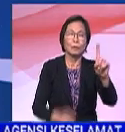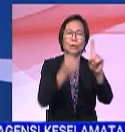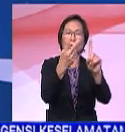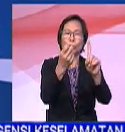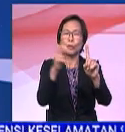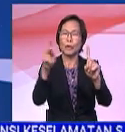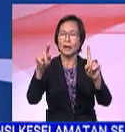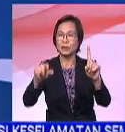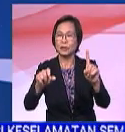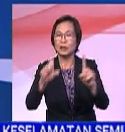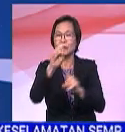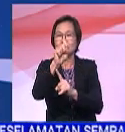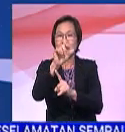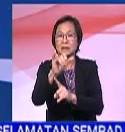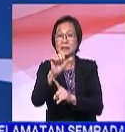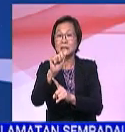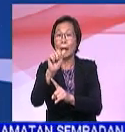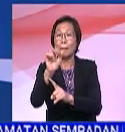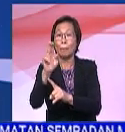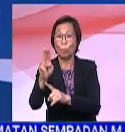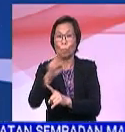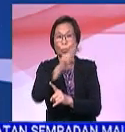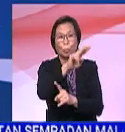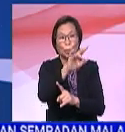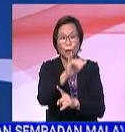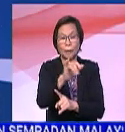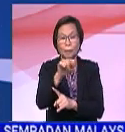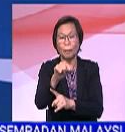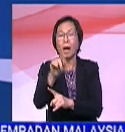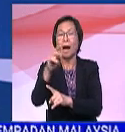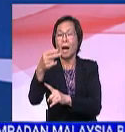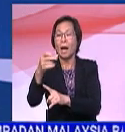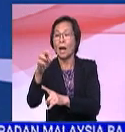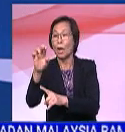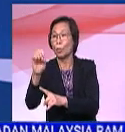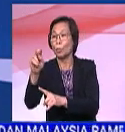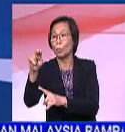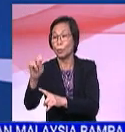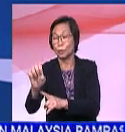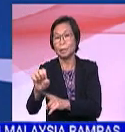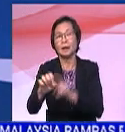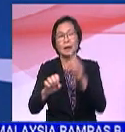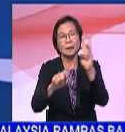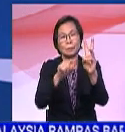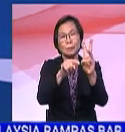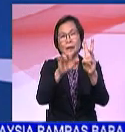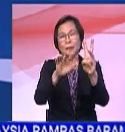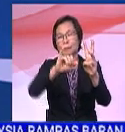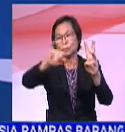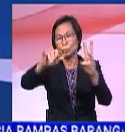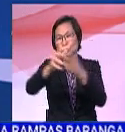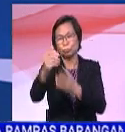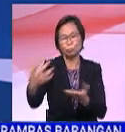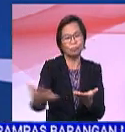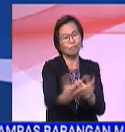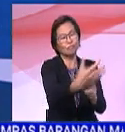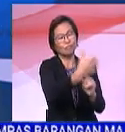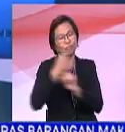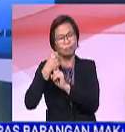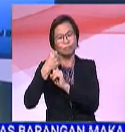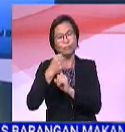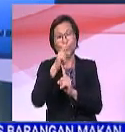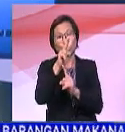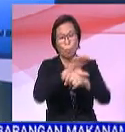112 kilogram syabu dan 26.9 kilogram heroin base bernilai 6.5 juta ringgit dirampas dalam